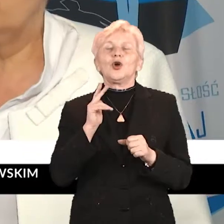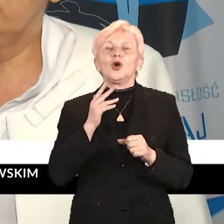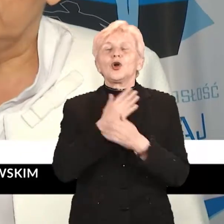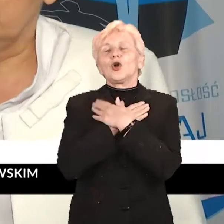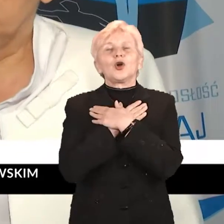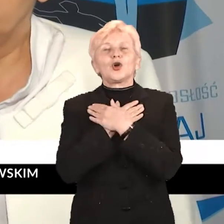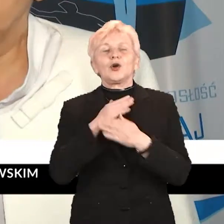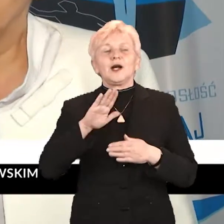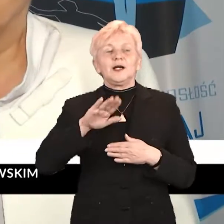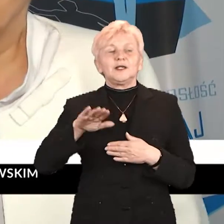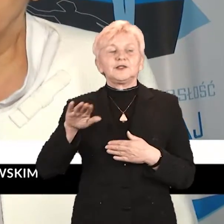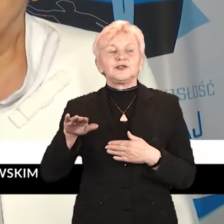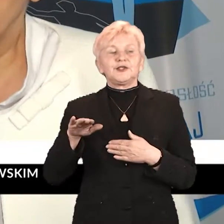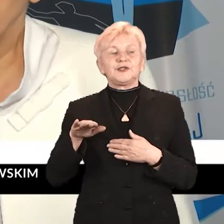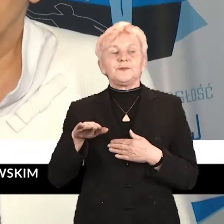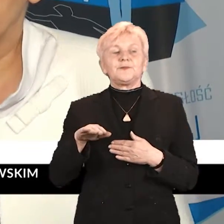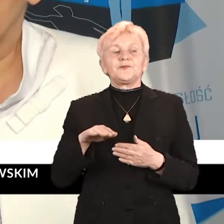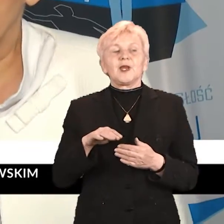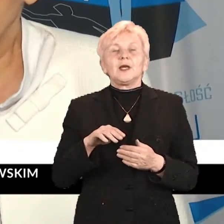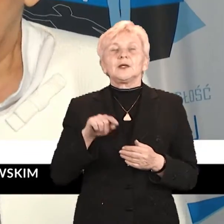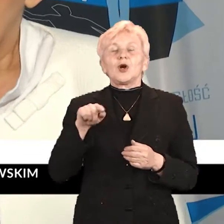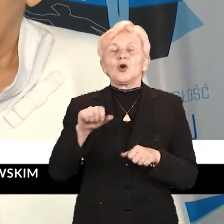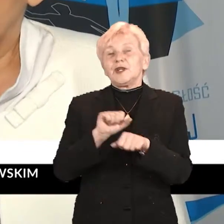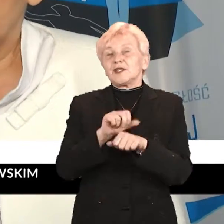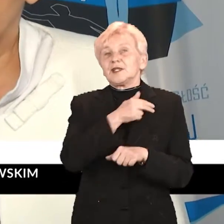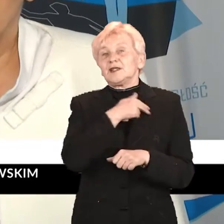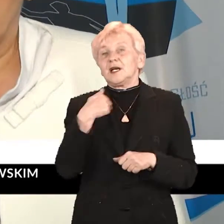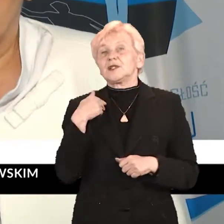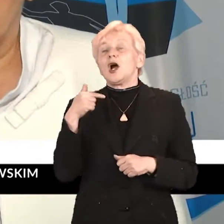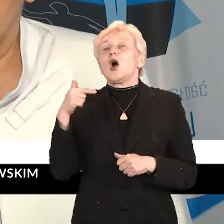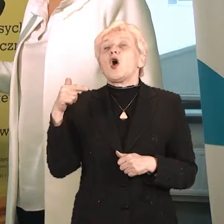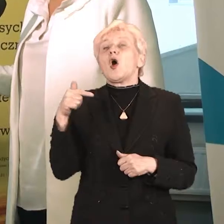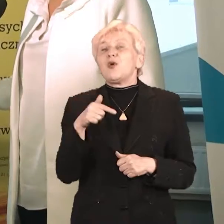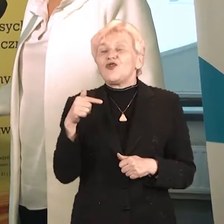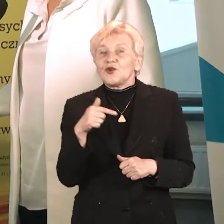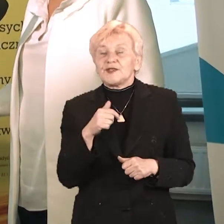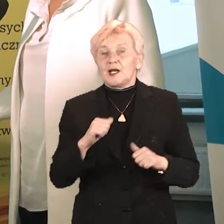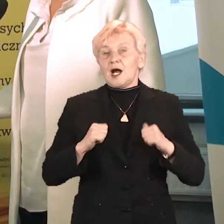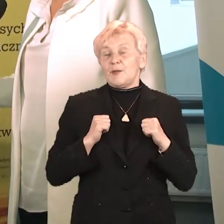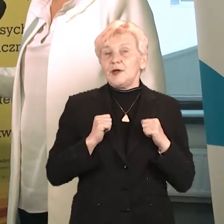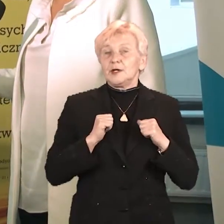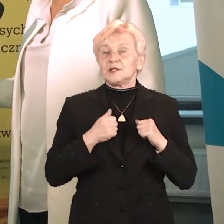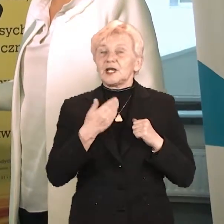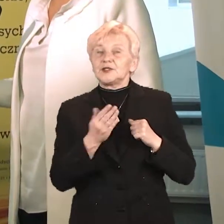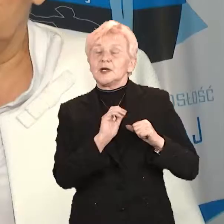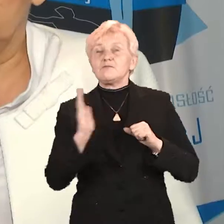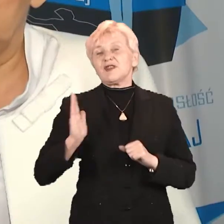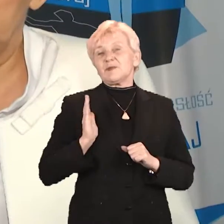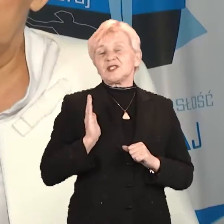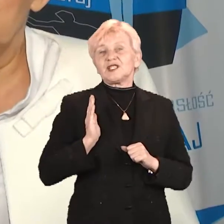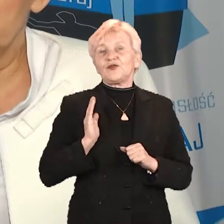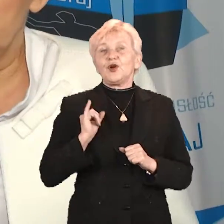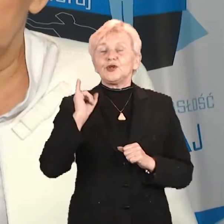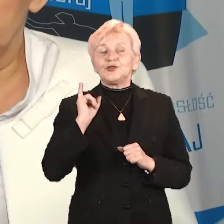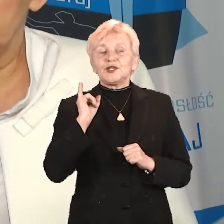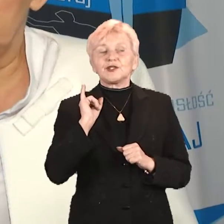nasz obowiązek. Powinniśmy o tym mówić, powinniśmy przestrzegać, ale robić to mądrze. Myślę, że ta konferencja, ta kampania, którą za